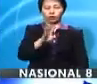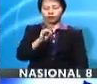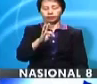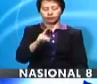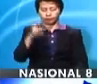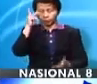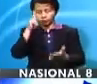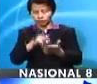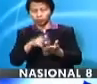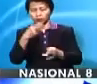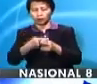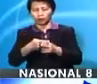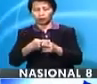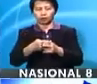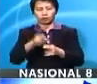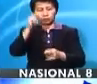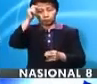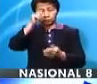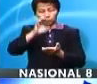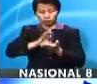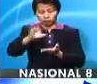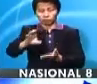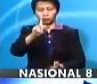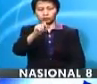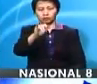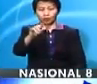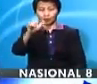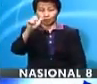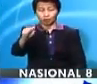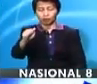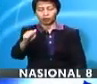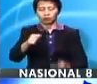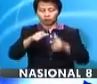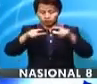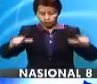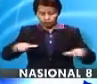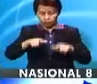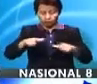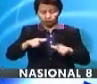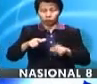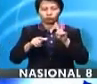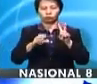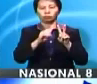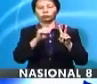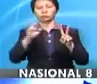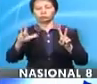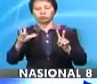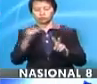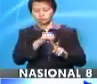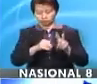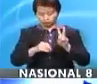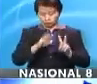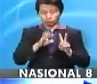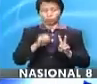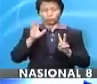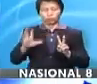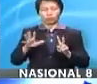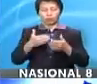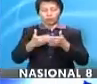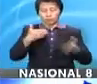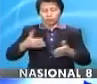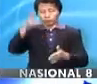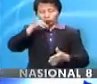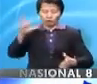yang dikenali sebagai Terengganu Investment Authority, TIA, dilakukan pada 2003 dan 2005 sebelum